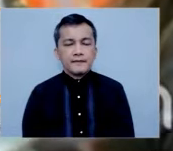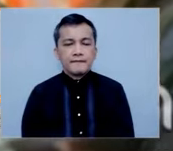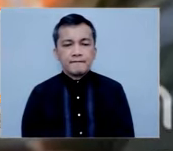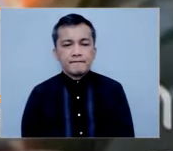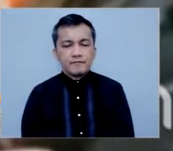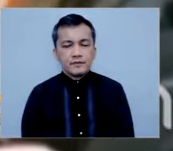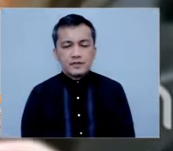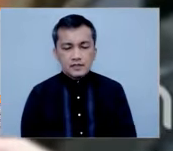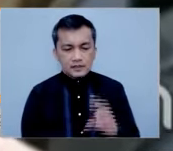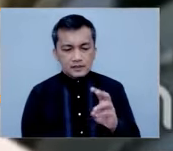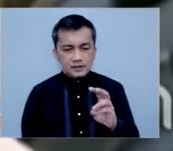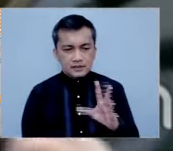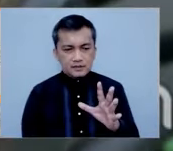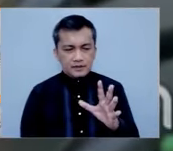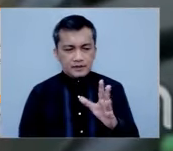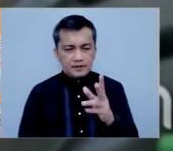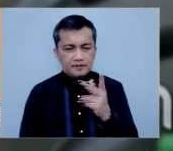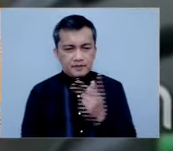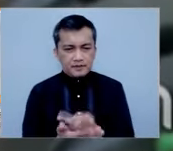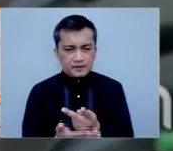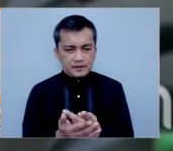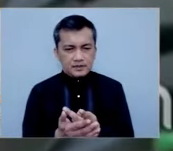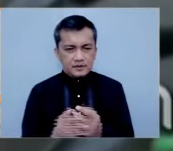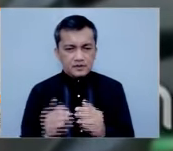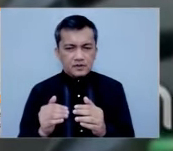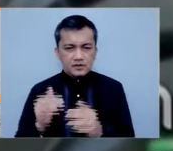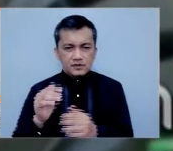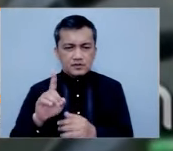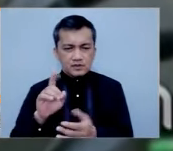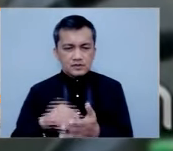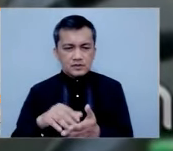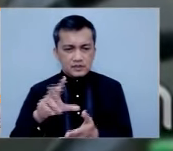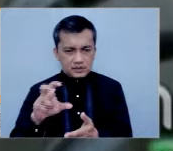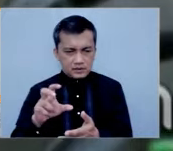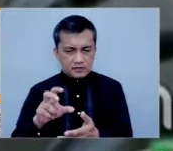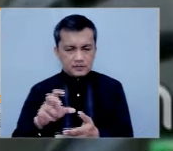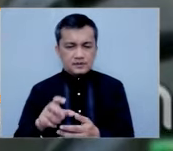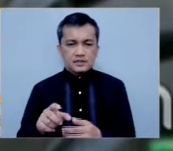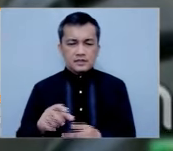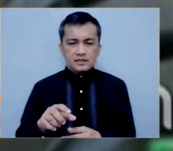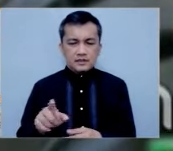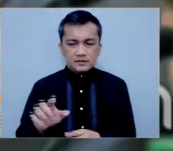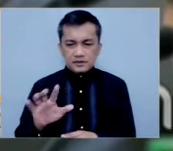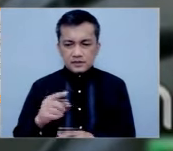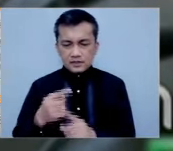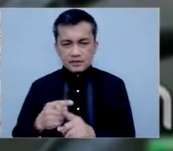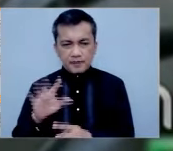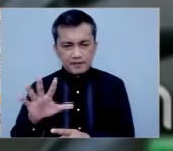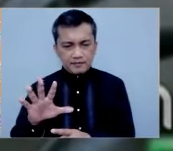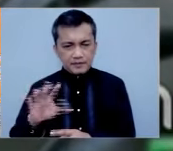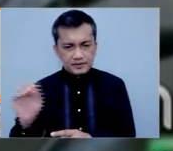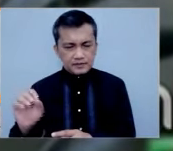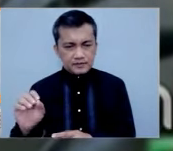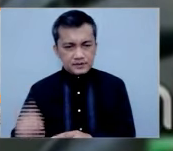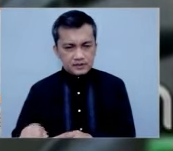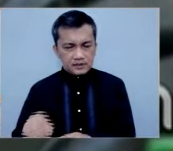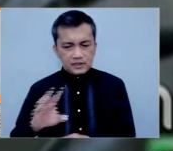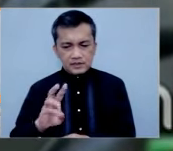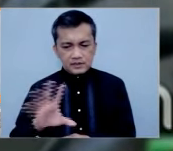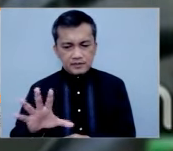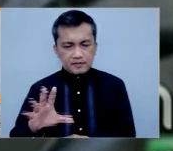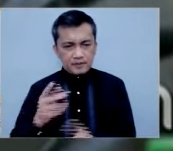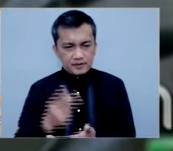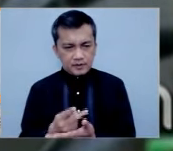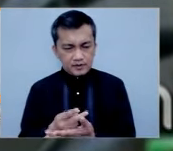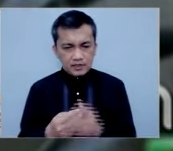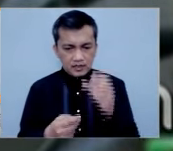pesos pinag nila ng 1,300 times 5% is only 65 pesos.